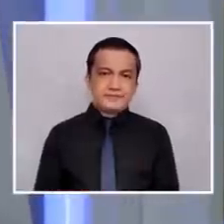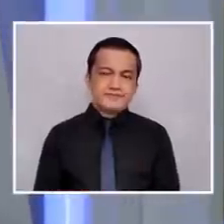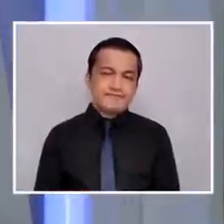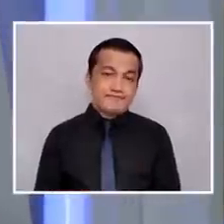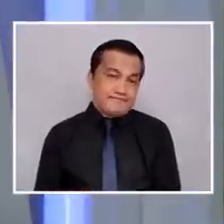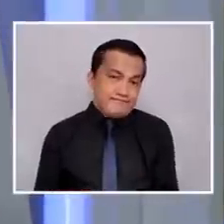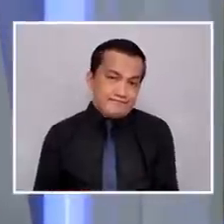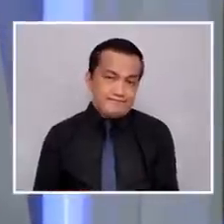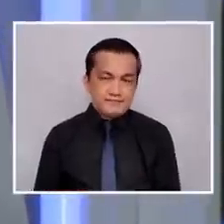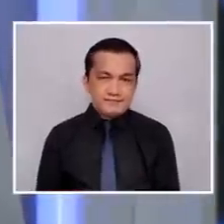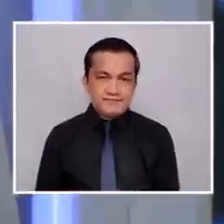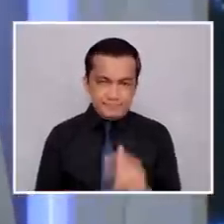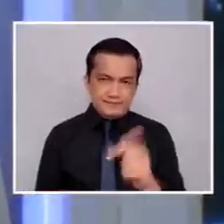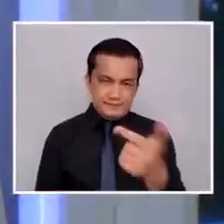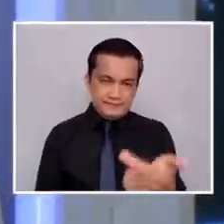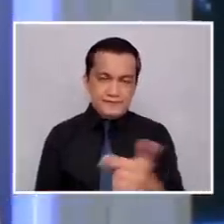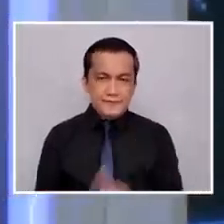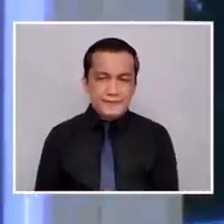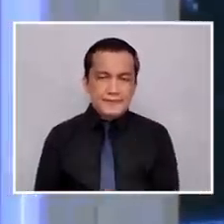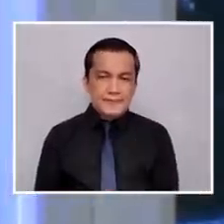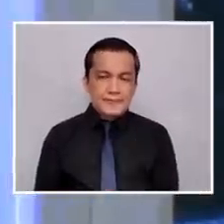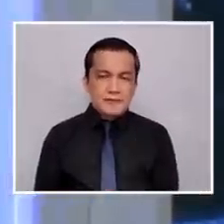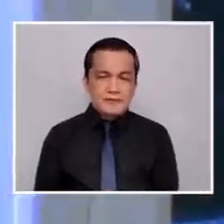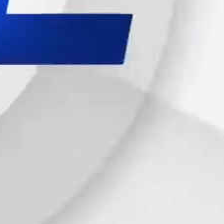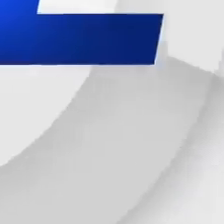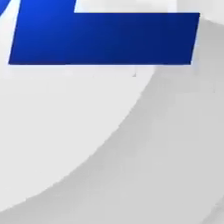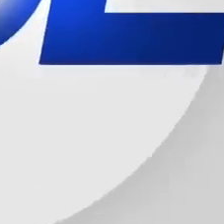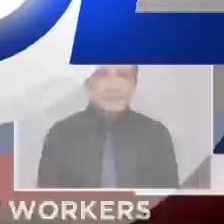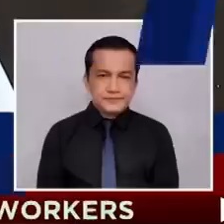Nagpapatrol, Alvin L. Chico.